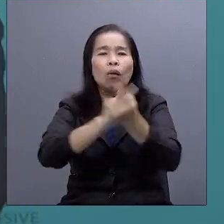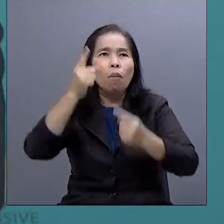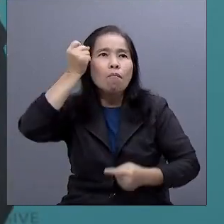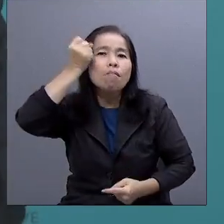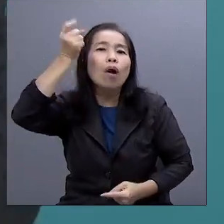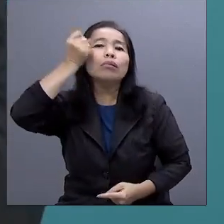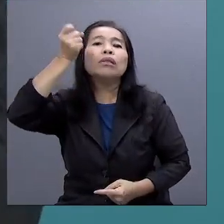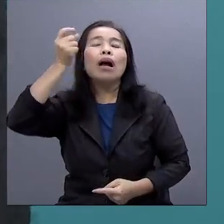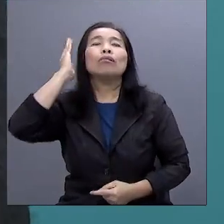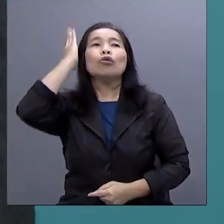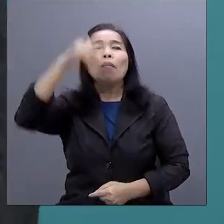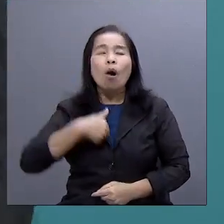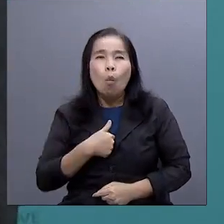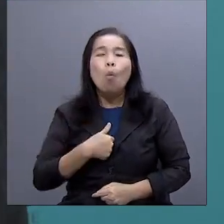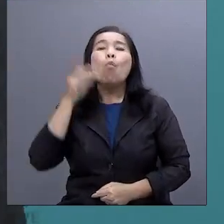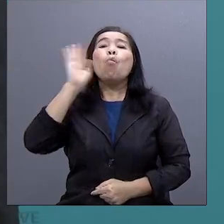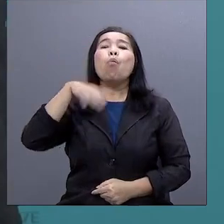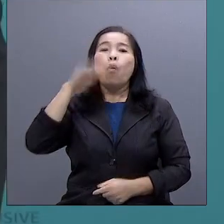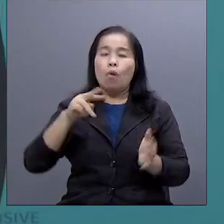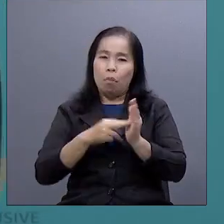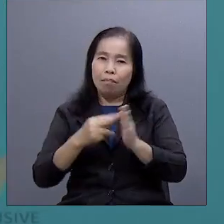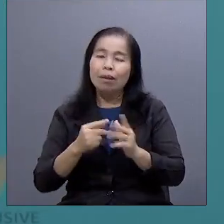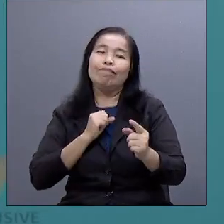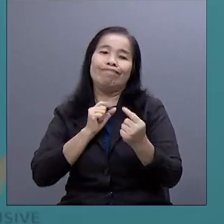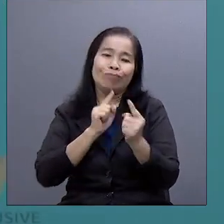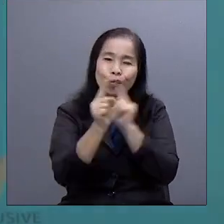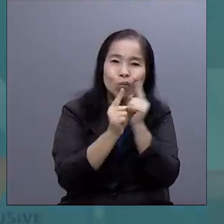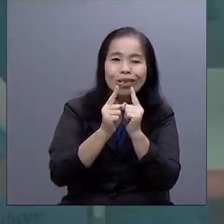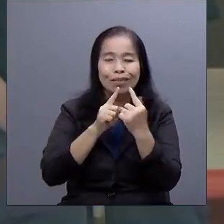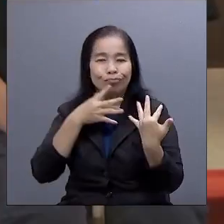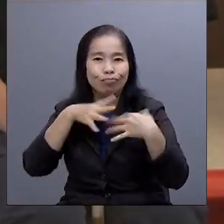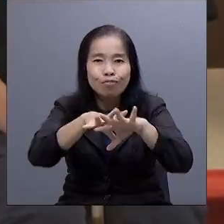ก่งคืนเพื่อนำไปสู่ ทำใหเขาเกดการปัติบติต่ารได้ถูกต้อง